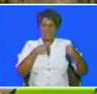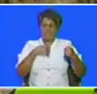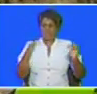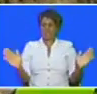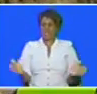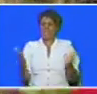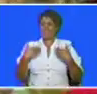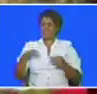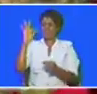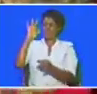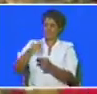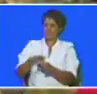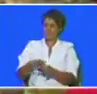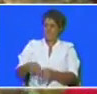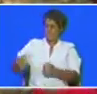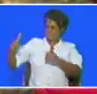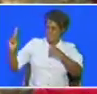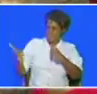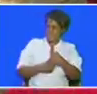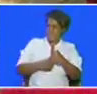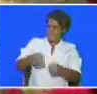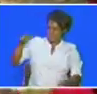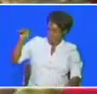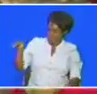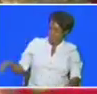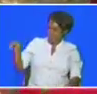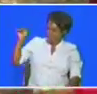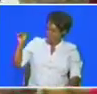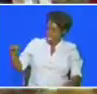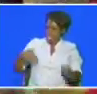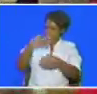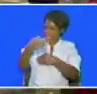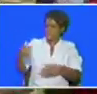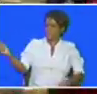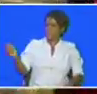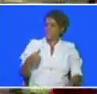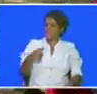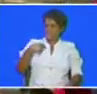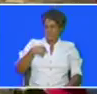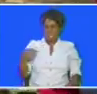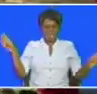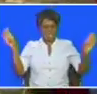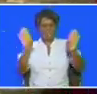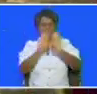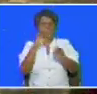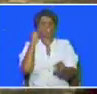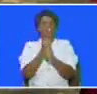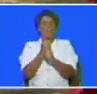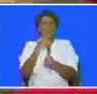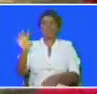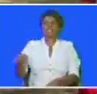wengine wapige kura. Saa 12 tarehe 8 mwezi wa 8 saa 12 nitafunga kazi yangu. Mimi nafanya kazi ya